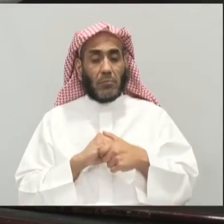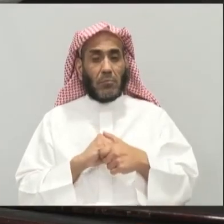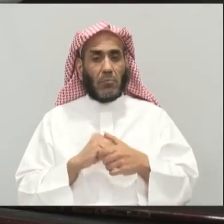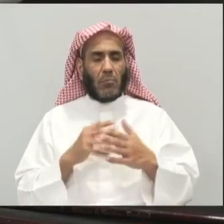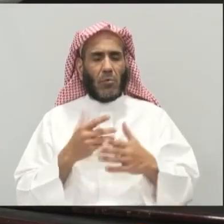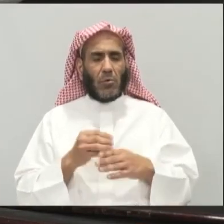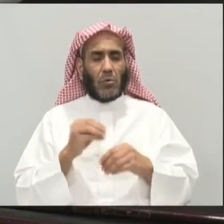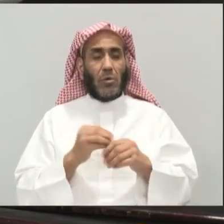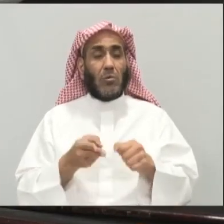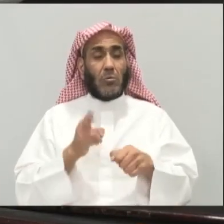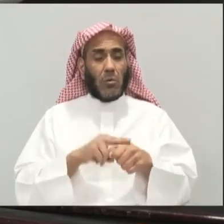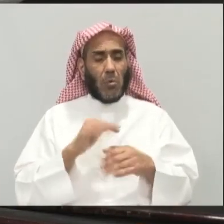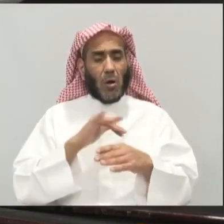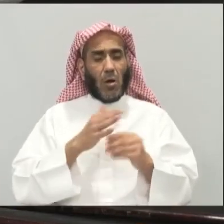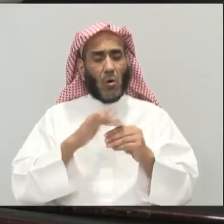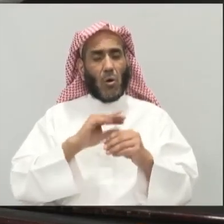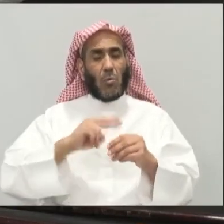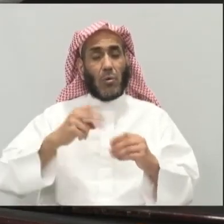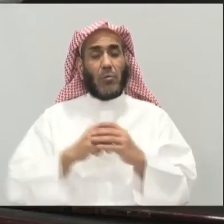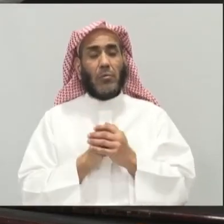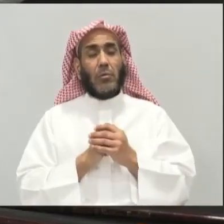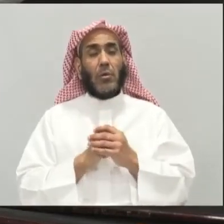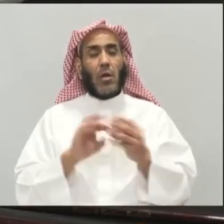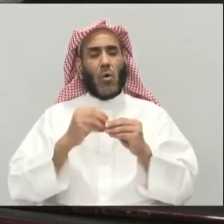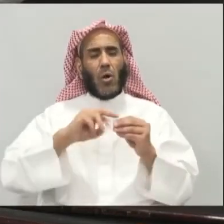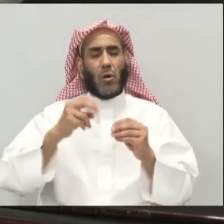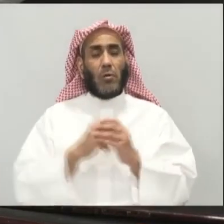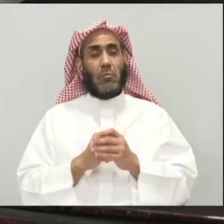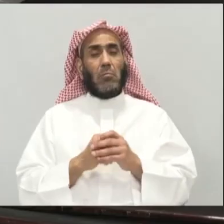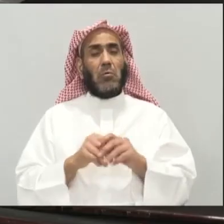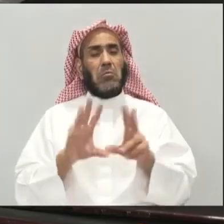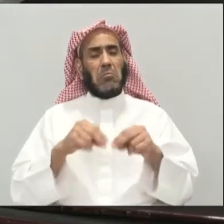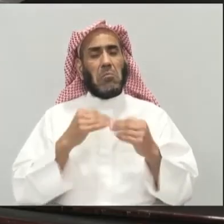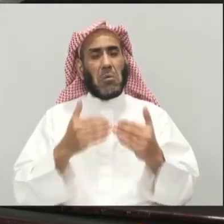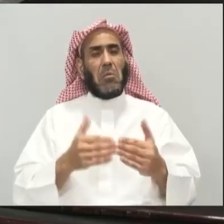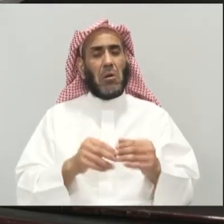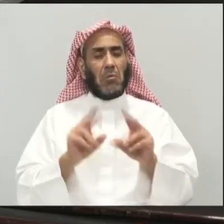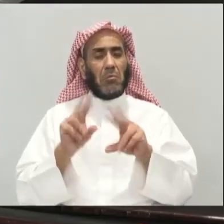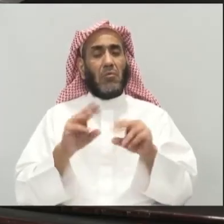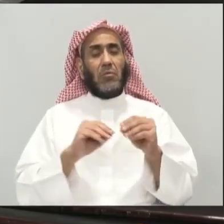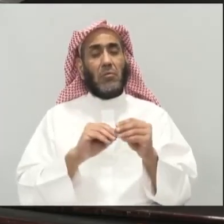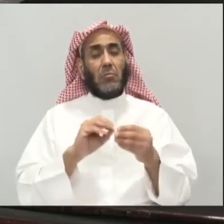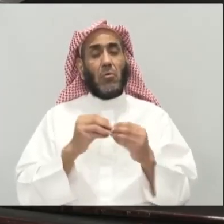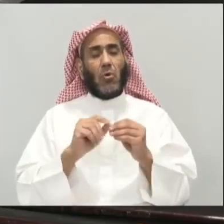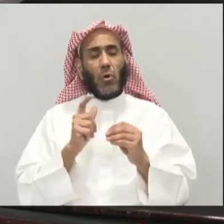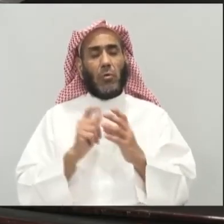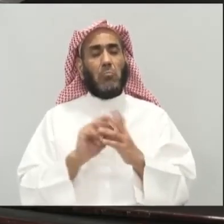ممكن اعطيها طبخه اخرى مختلفه الوان اخرى وممكن لا نكملها على نفس اللون